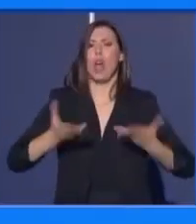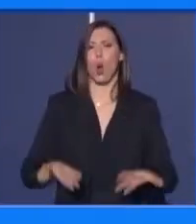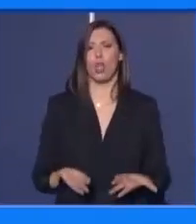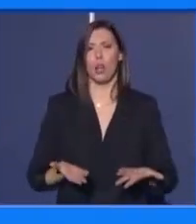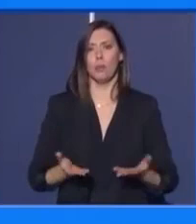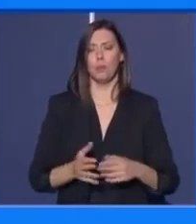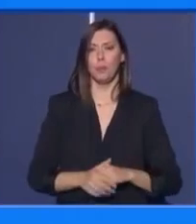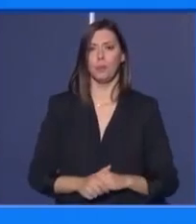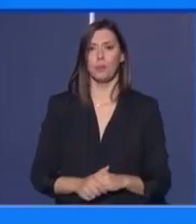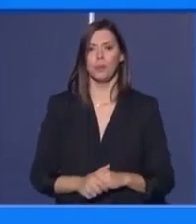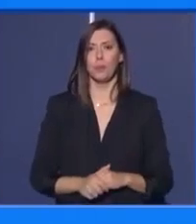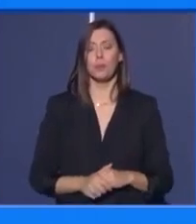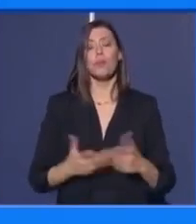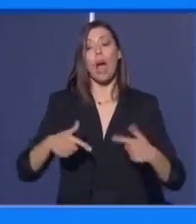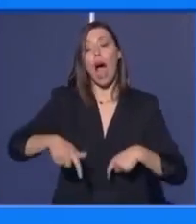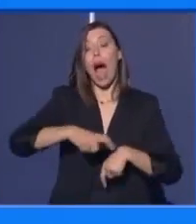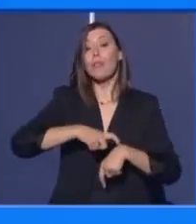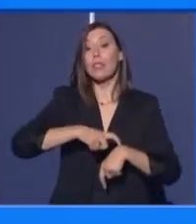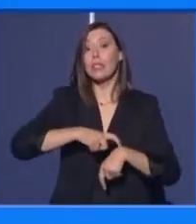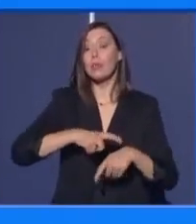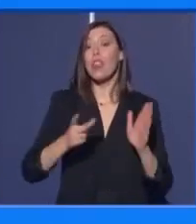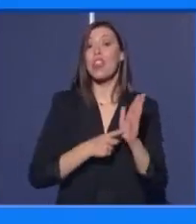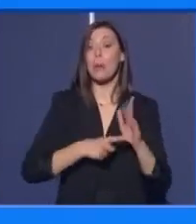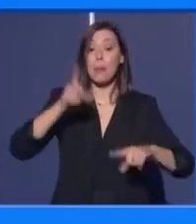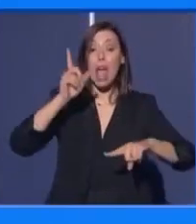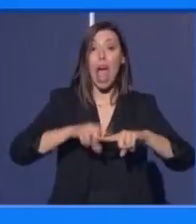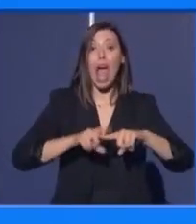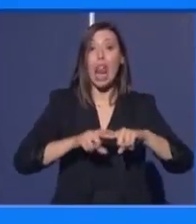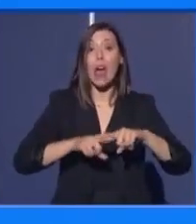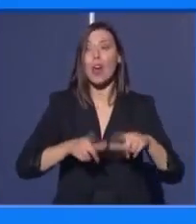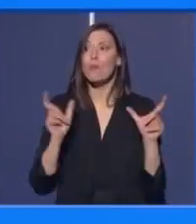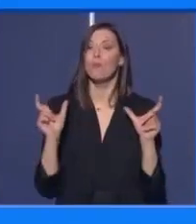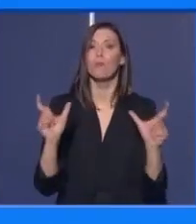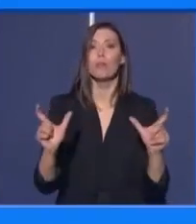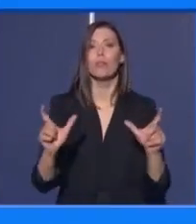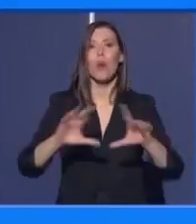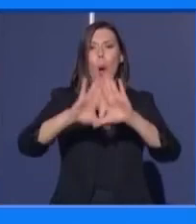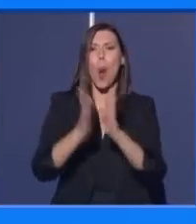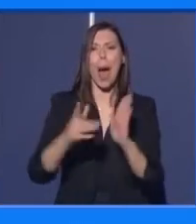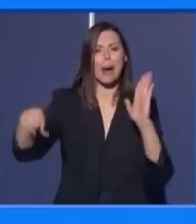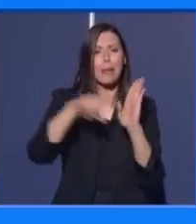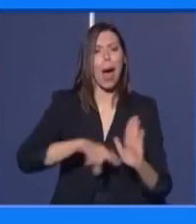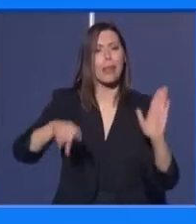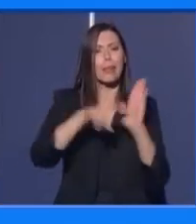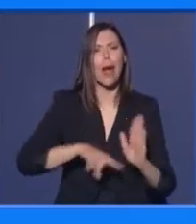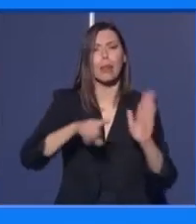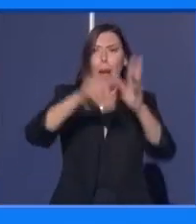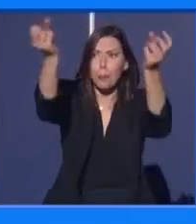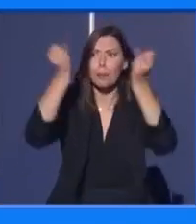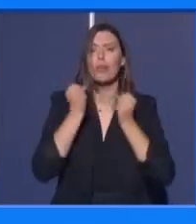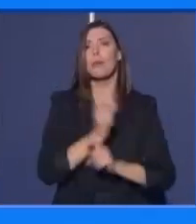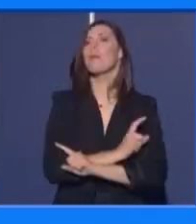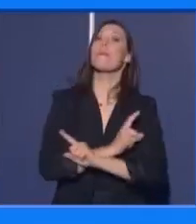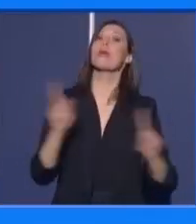Για την ώρα οφείλουμε να θωρακίσουμε την Ελλάδα από τις αρνητικές επιπτώσεις της συμφωνίας, να εκμεταλλευτούμε όλα τα προβλήματα